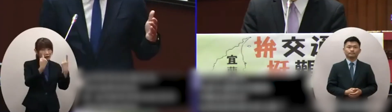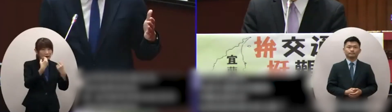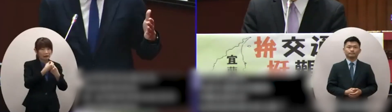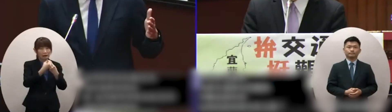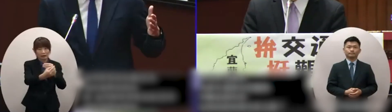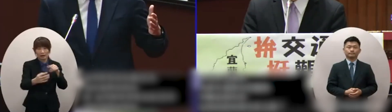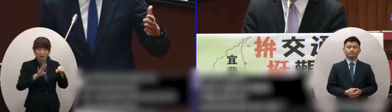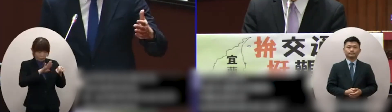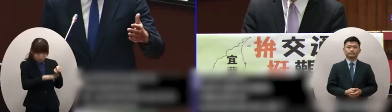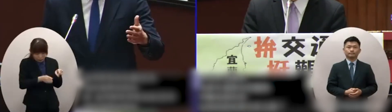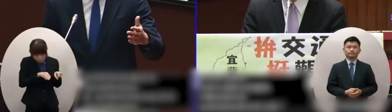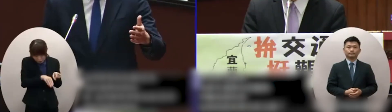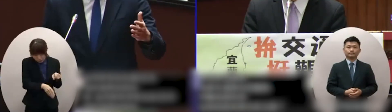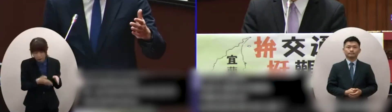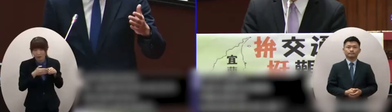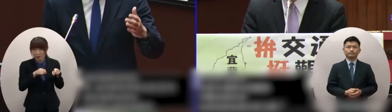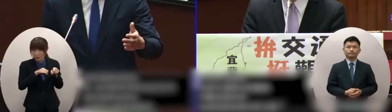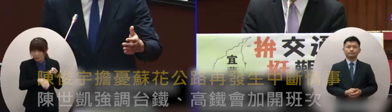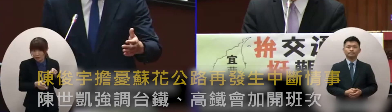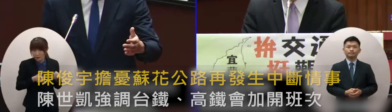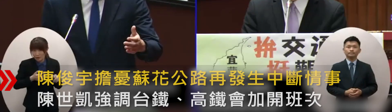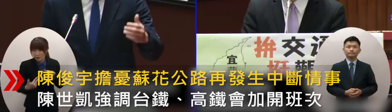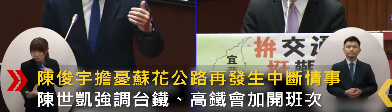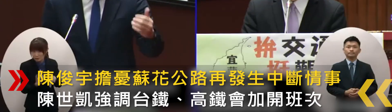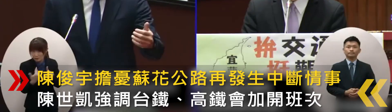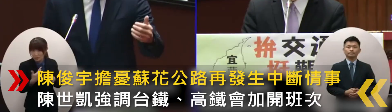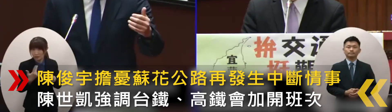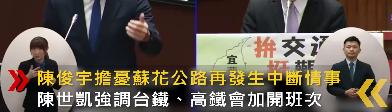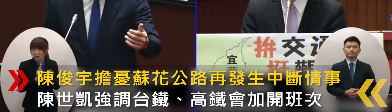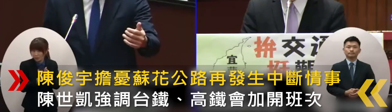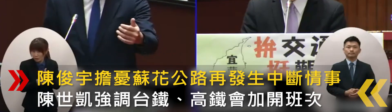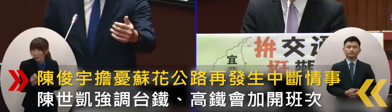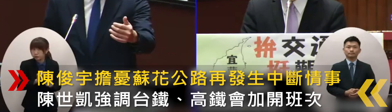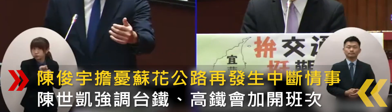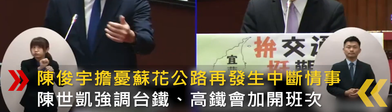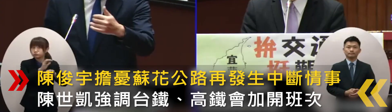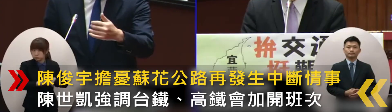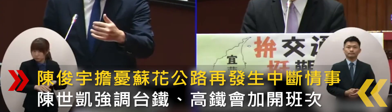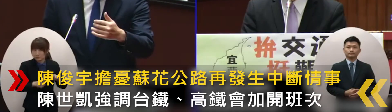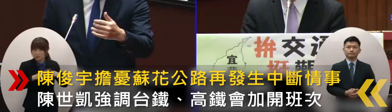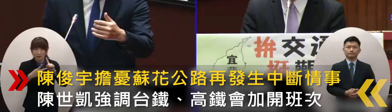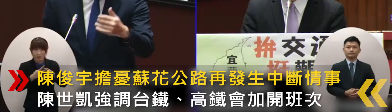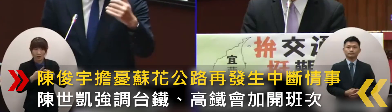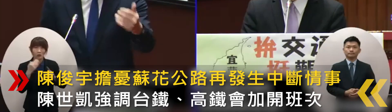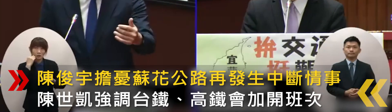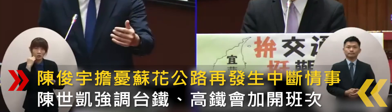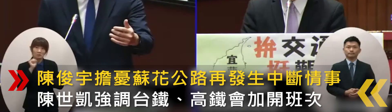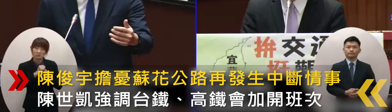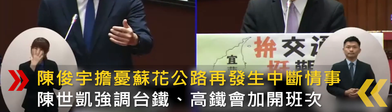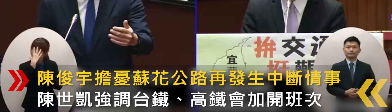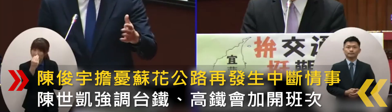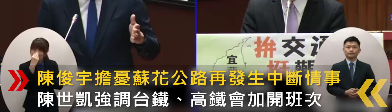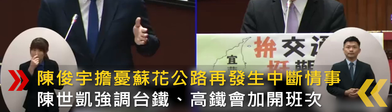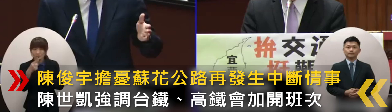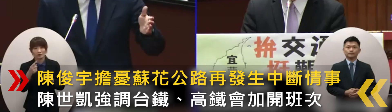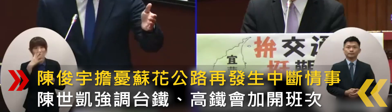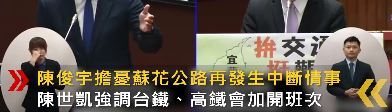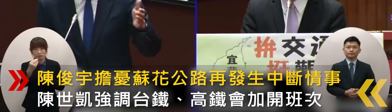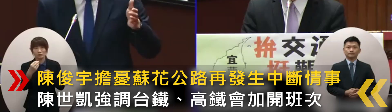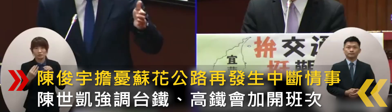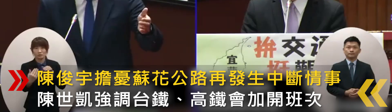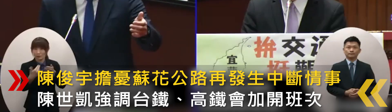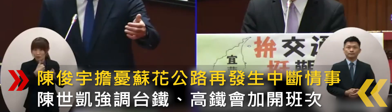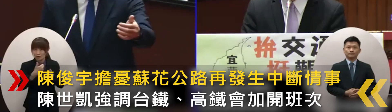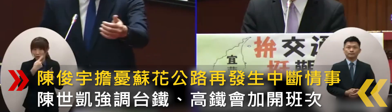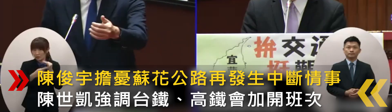以南回的这个铁路的部分我们会加开班次。那另外再合并到高铁的部分，高铁也会加开班次，衔接我